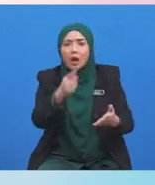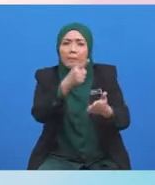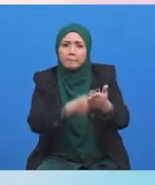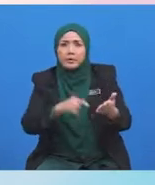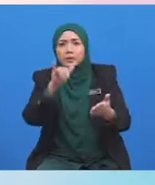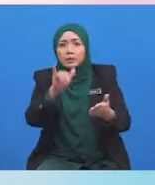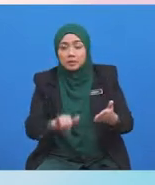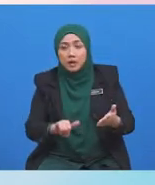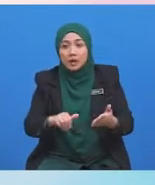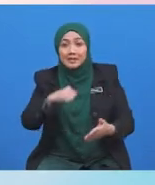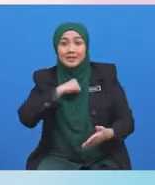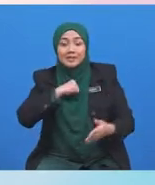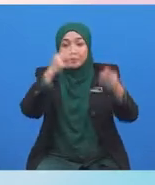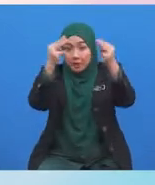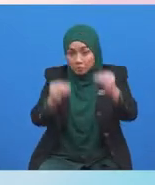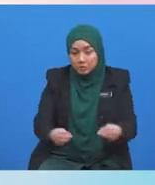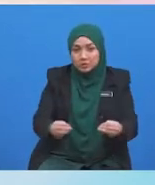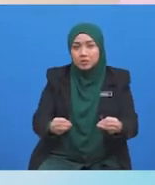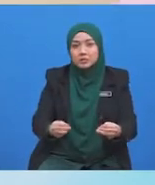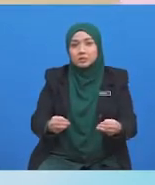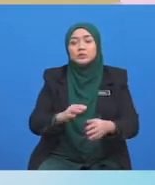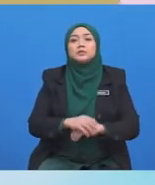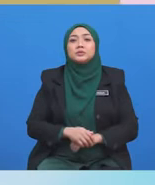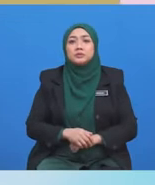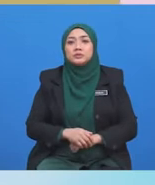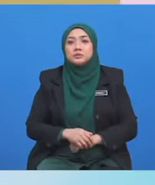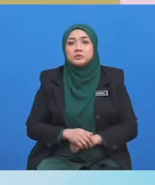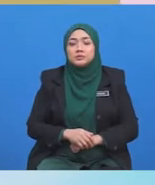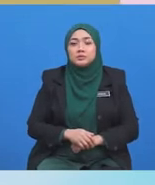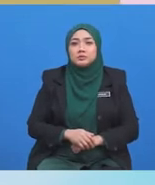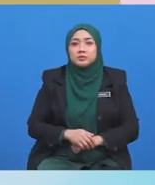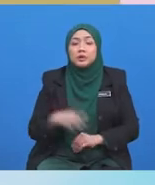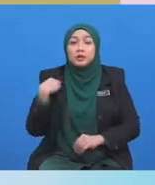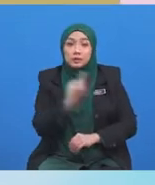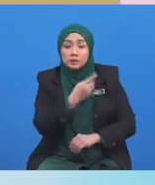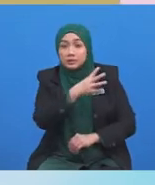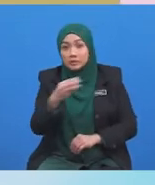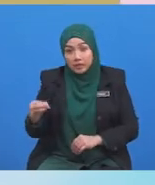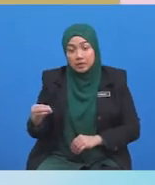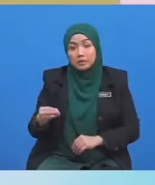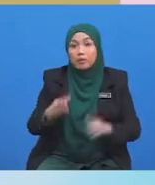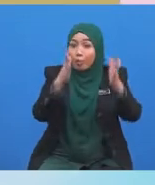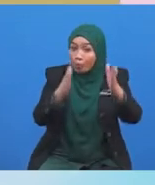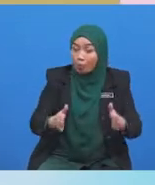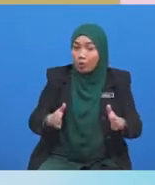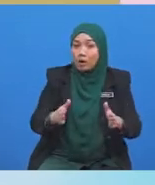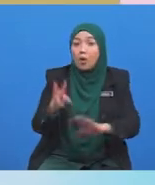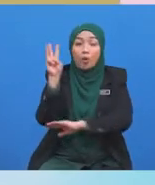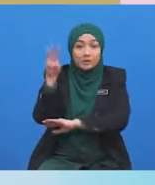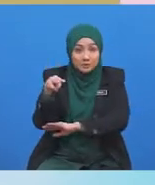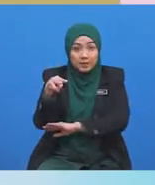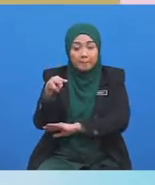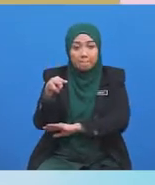apa yang dialami oleh diri manusia itu sendiri. Oleh yang demikian, kita dan pihak yang berwajib perlu